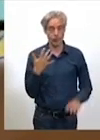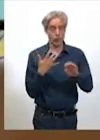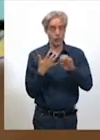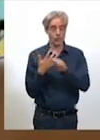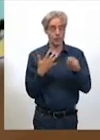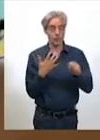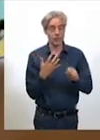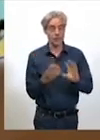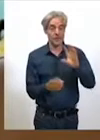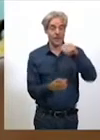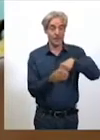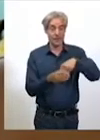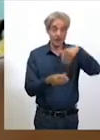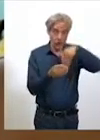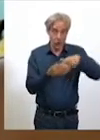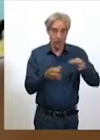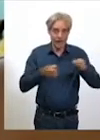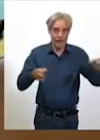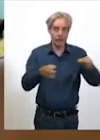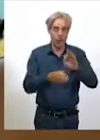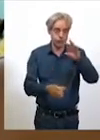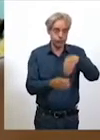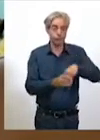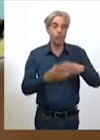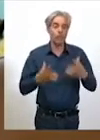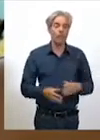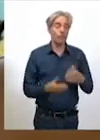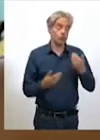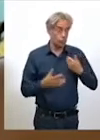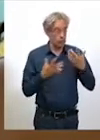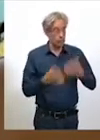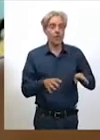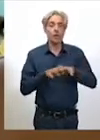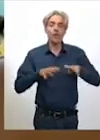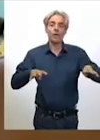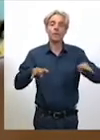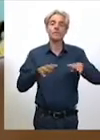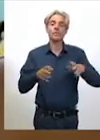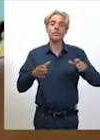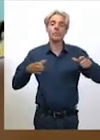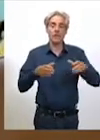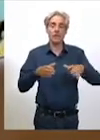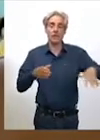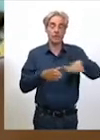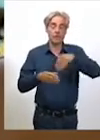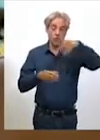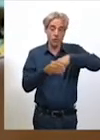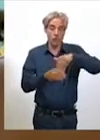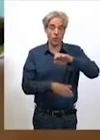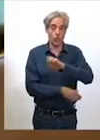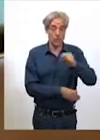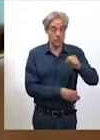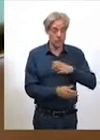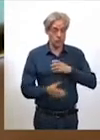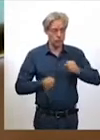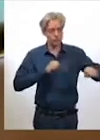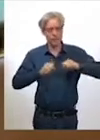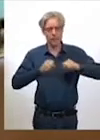dans les territoires. Je ne m'étends pas trop là-dessus, mais on est très actifs au RTES, donc qui est le réseau des collectivités dans l'ESS, et on a à ce titre,